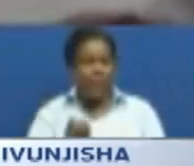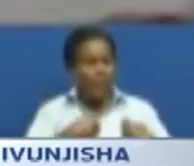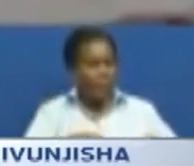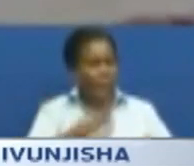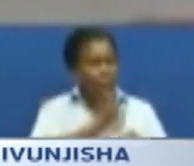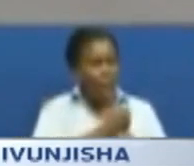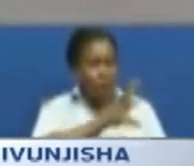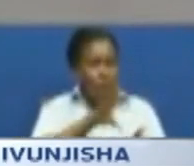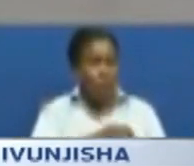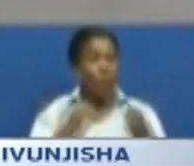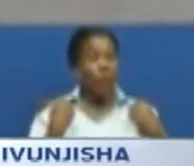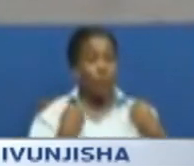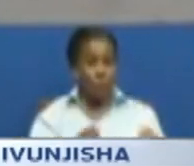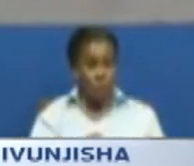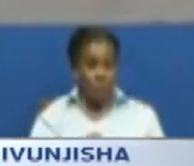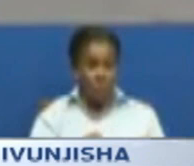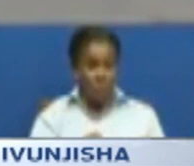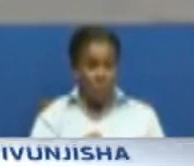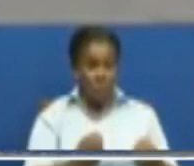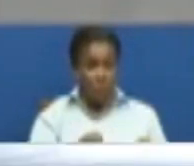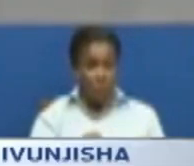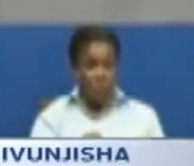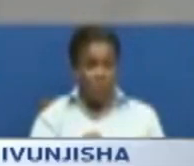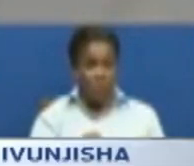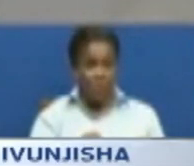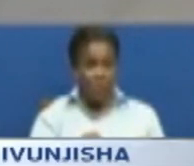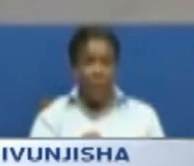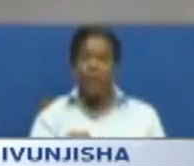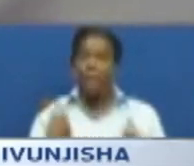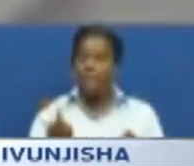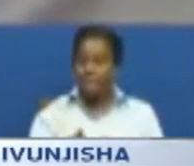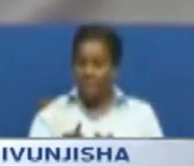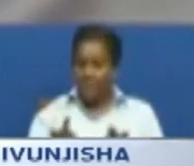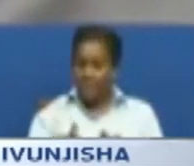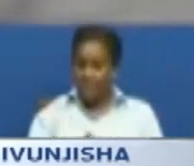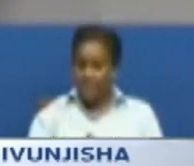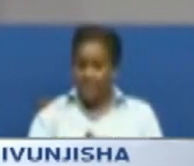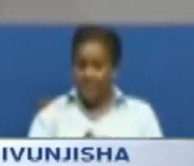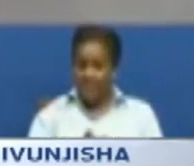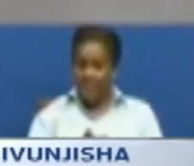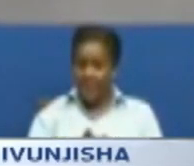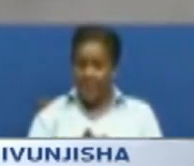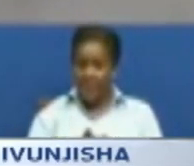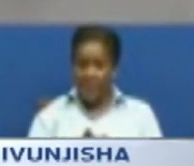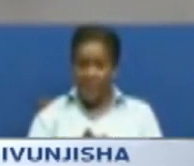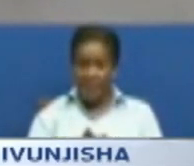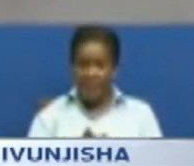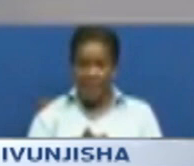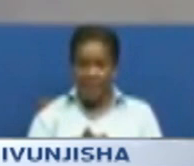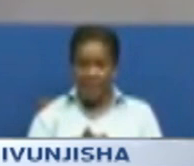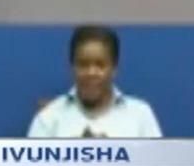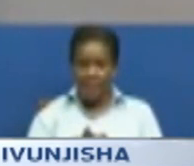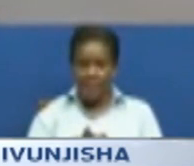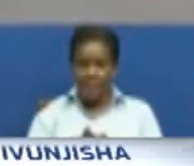Tanzania, mu cyizere cyo gusohoza izo nshingano nshyizeho umwete n'umutima uciye bugufi, ko kandi nzakorera bose nk'uko